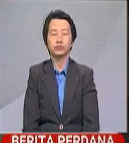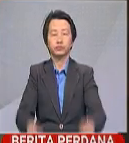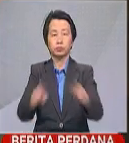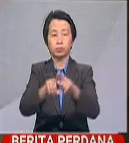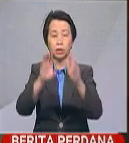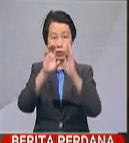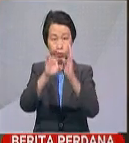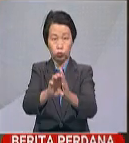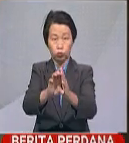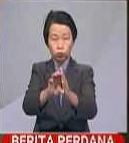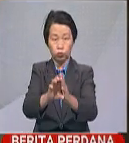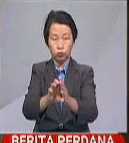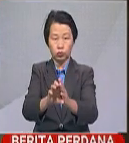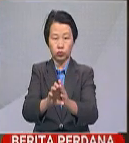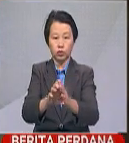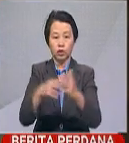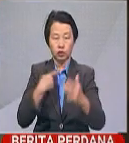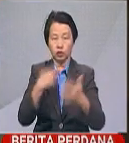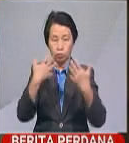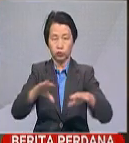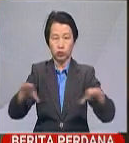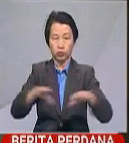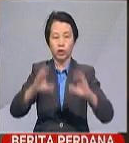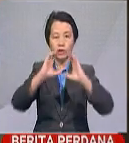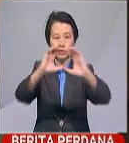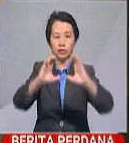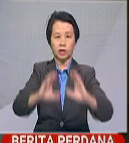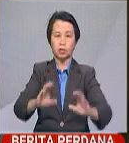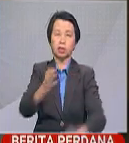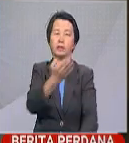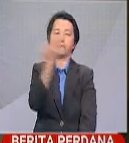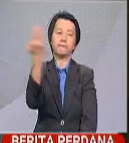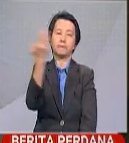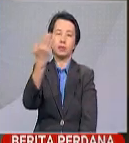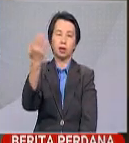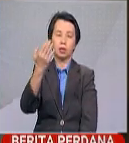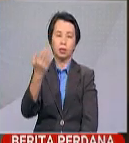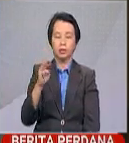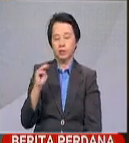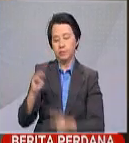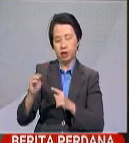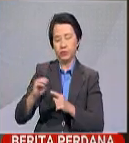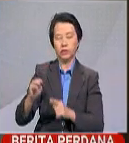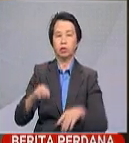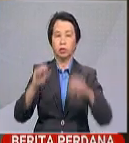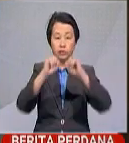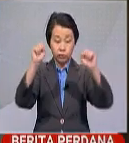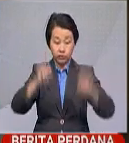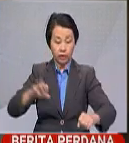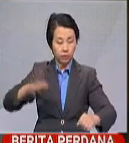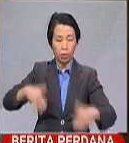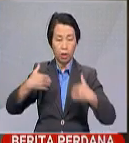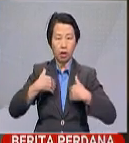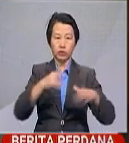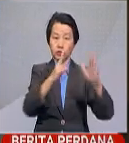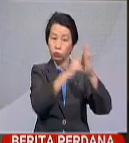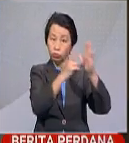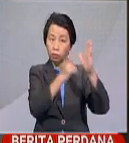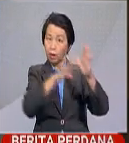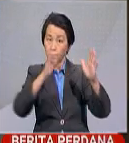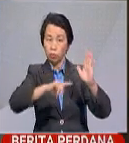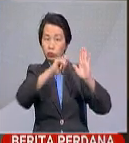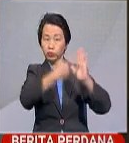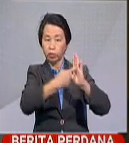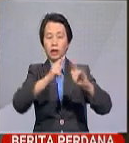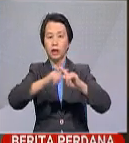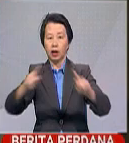Sebagai contohnya, kita telah buat secara manual. Ya, sistem belum ada, undang-undang pun belum dilaksanakan,